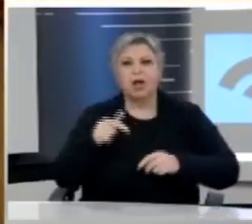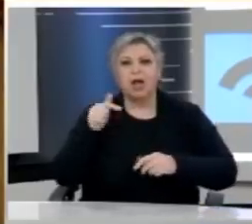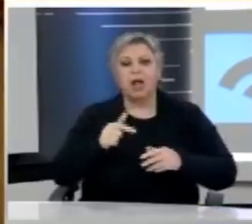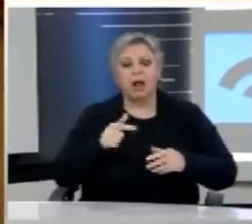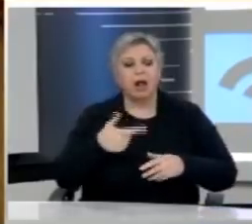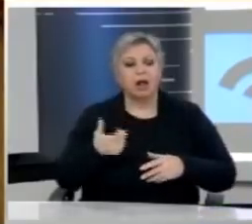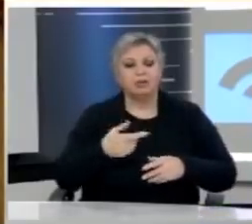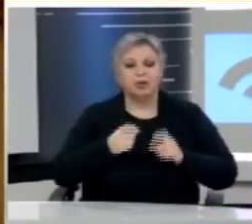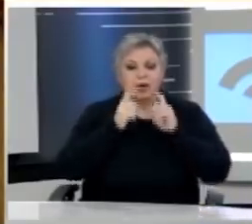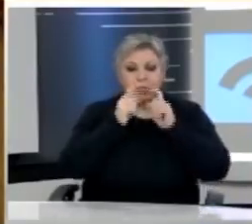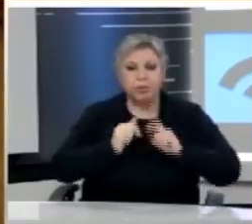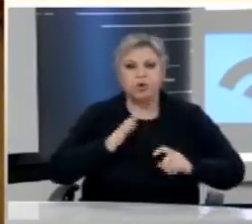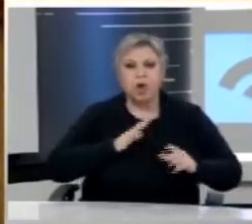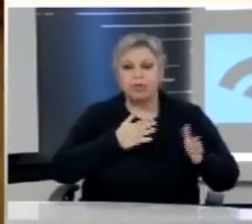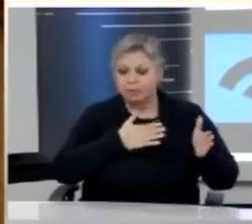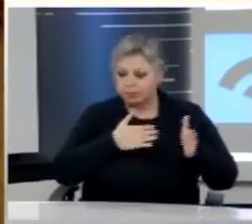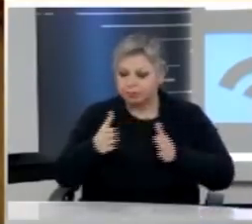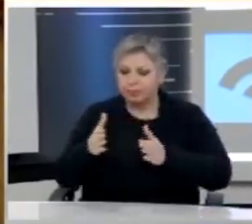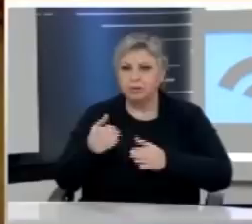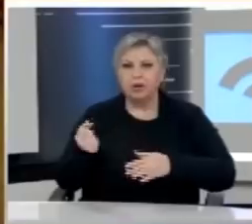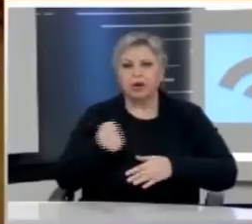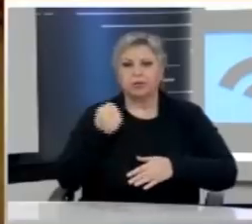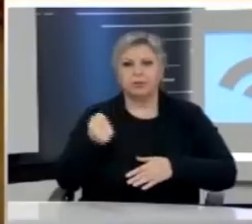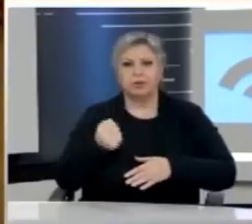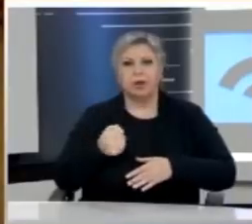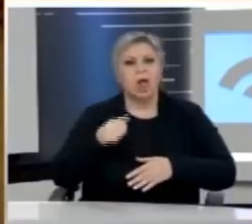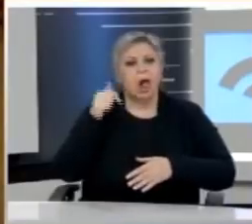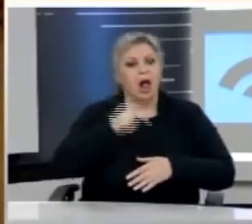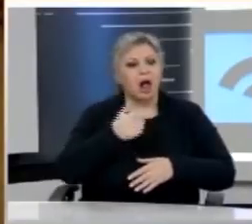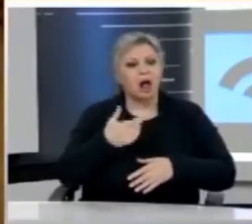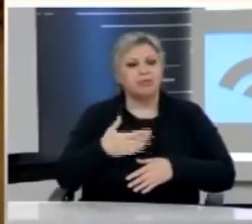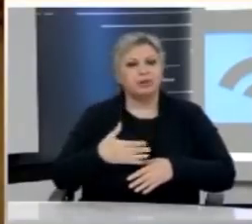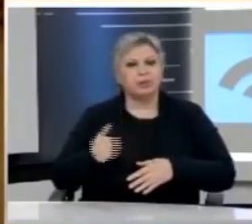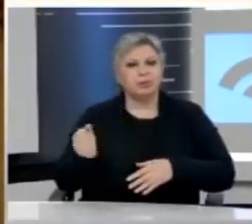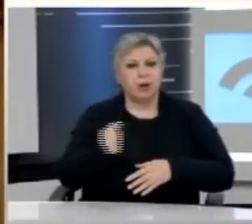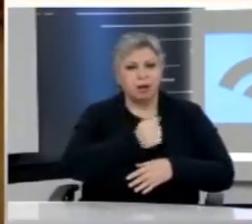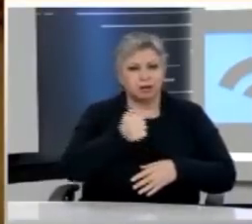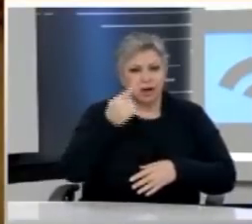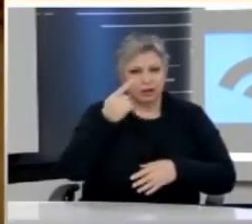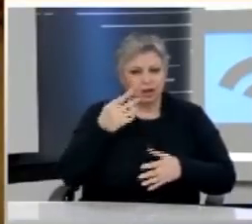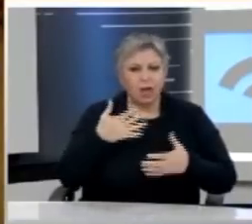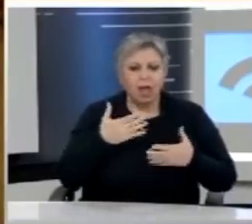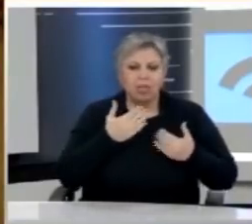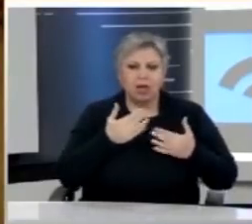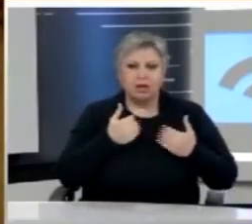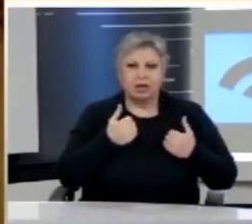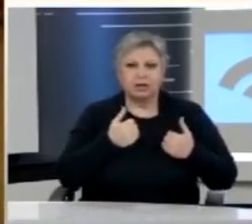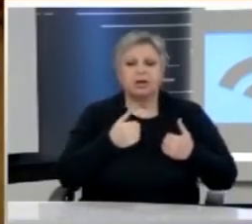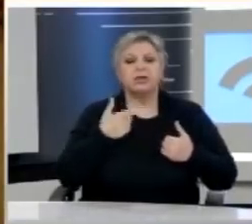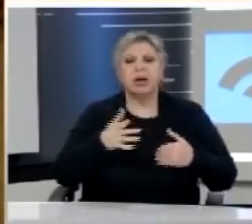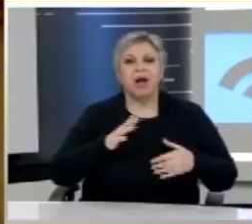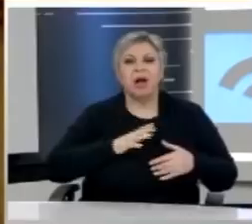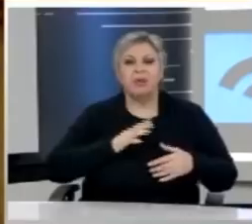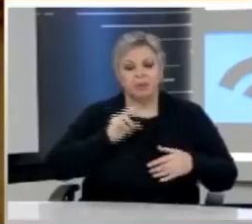αρχές, αξίες, ιδανικά και οράματα της αριστεράς. Όσο κι αν προσπαθεί η κυβέρνηση,